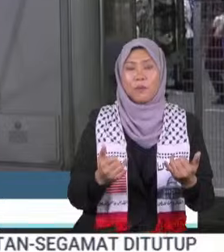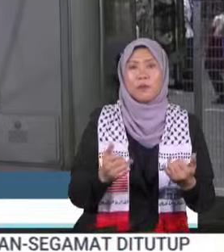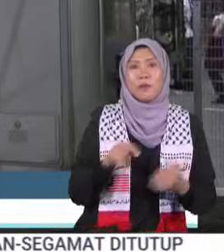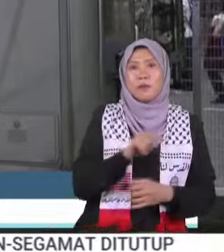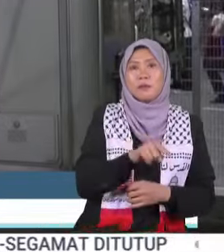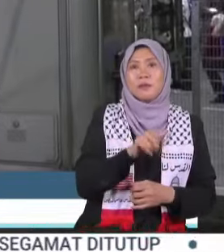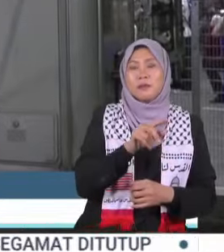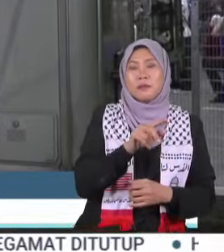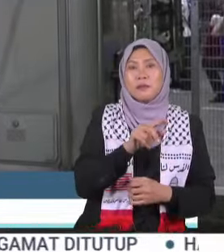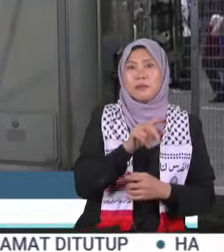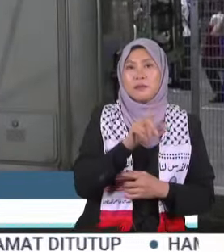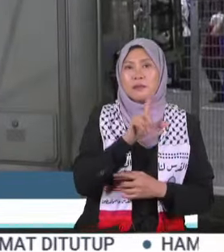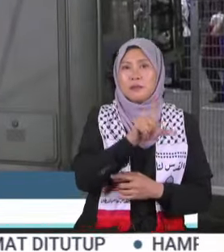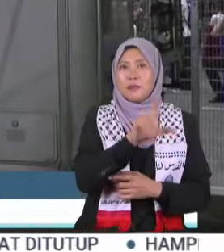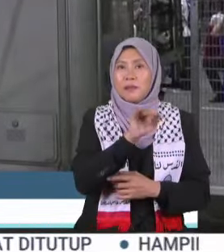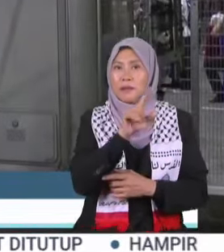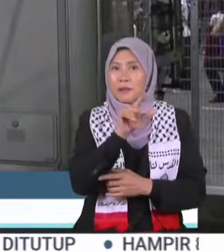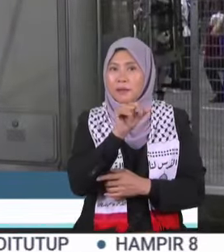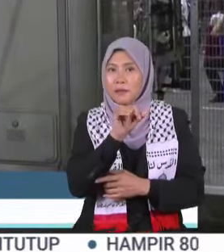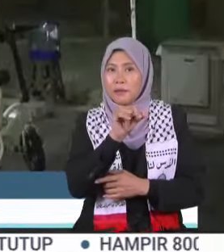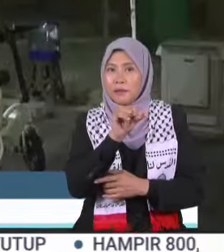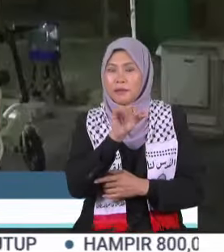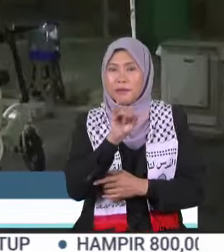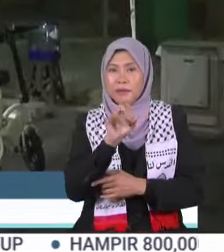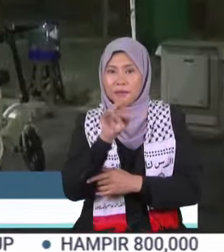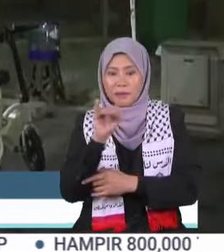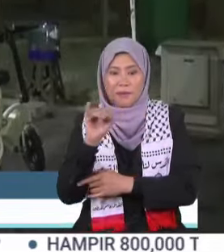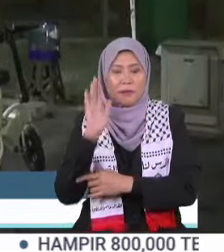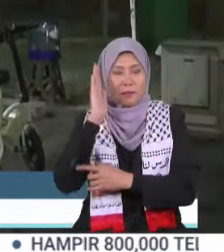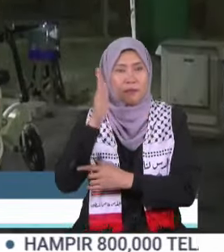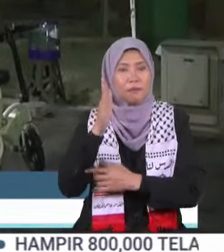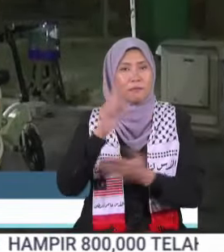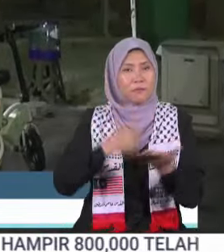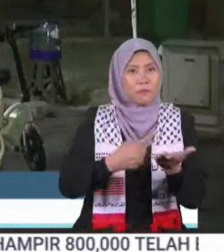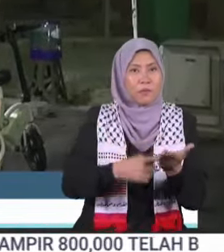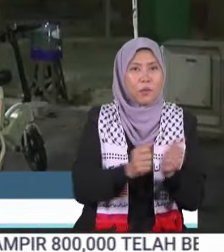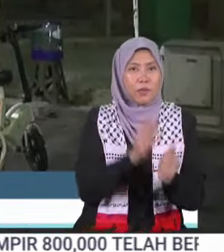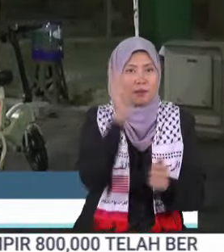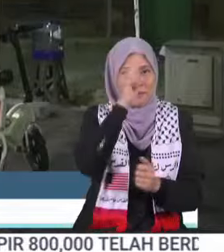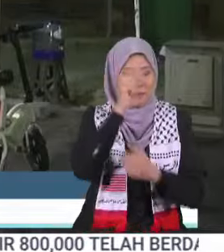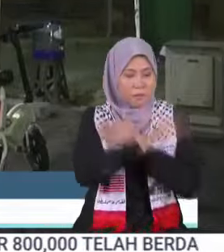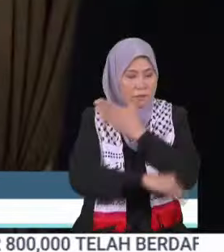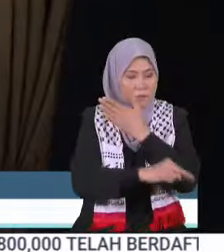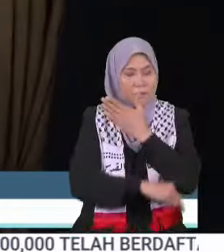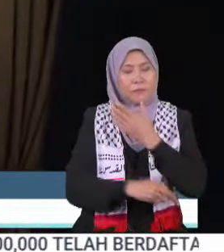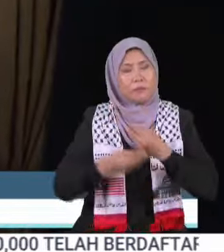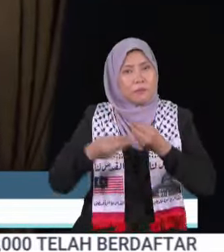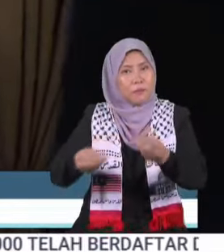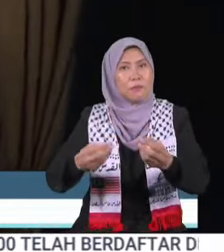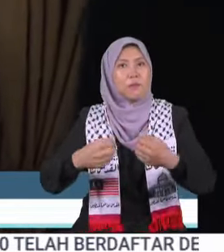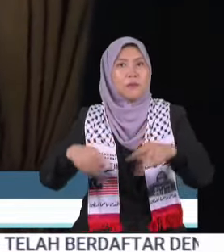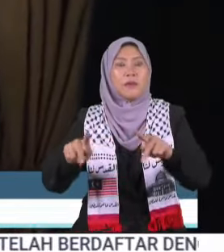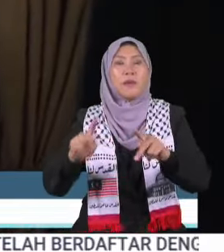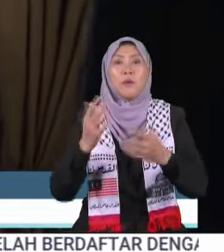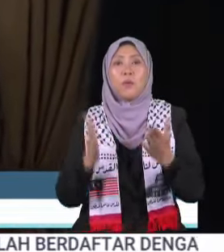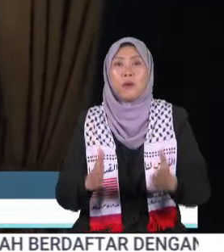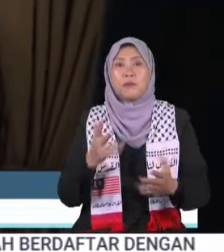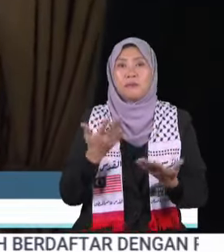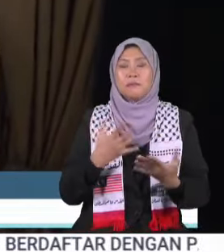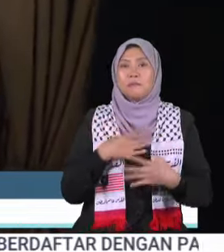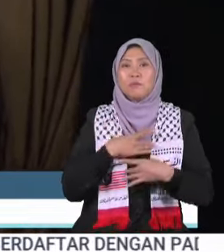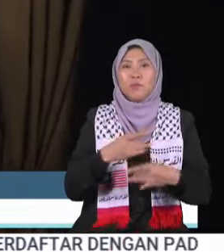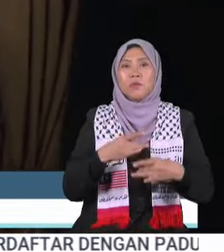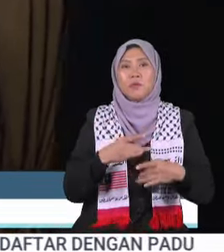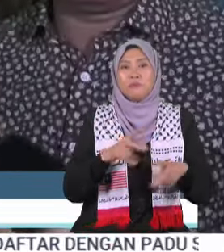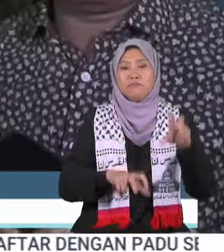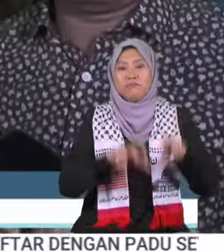oleh kerajaan negeri dan kita akan memberikan ruang-ruang yang terbaik untuk pengembara yang suka menggembara